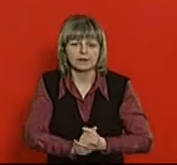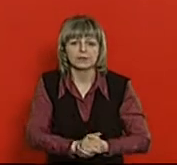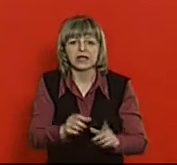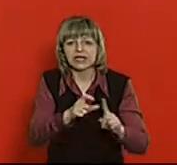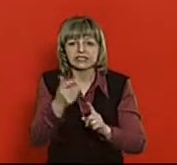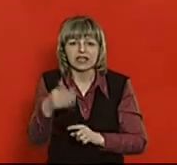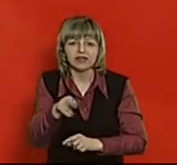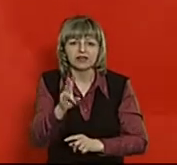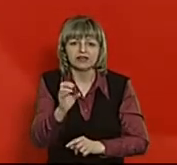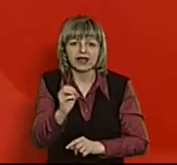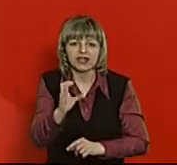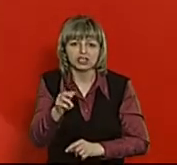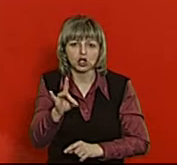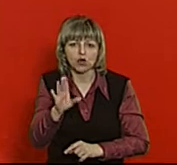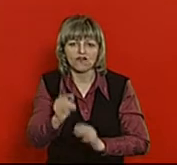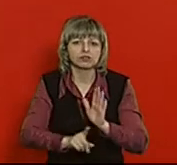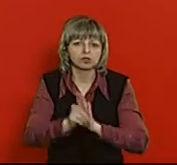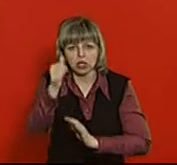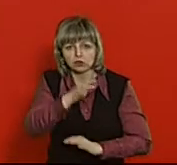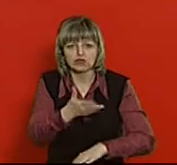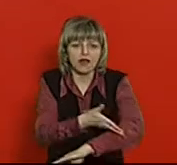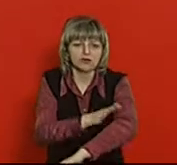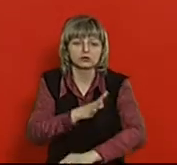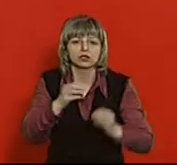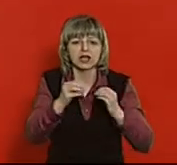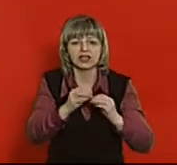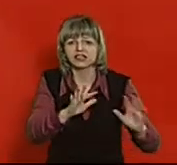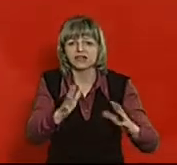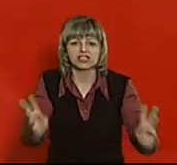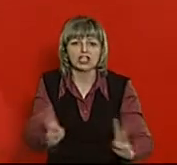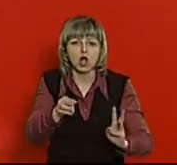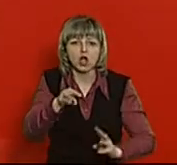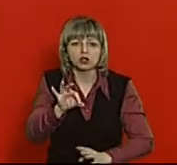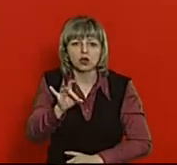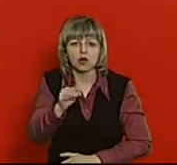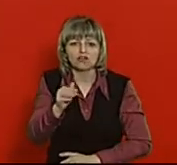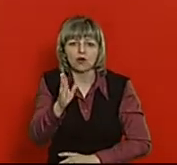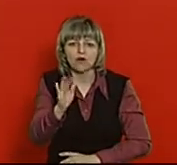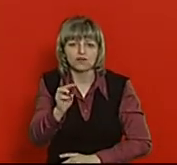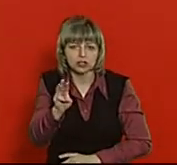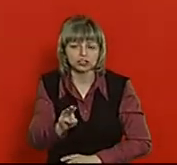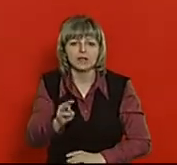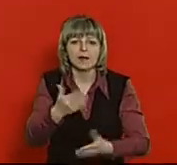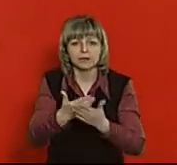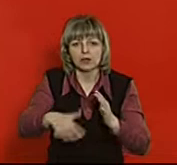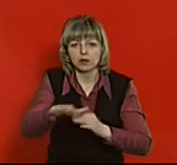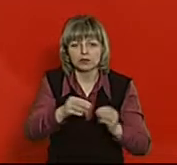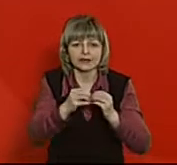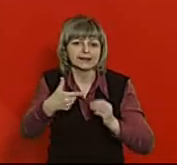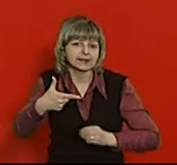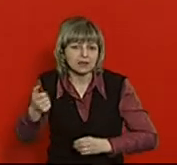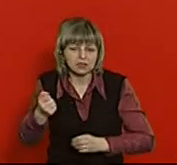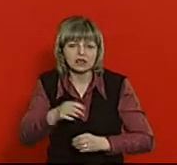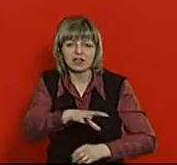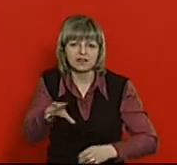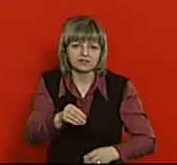Зі слів Володимира Нестерова, з початку року на Волині було 10 випадків загорання торфовищ. Загальна площа цих пожеж – близько 10 гектарів.